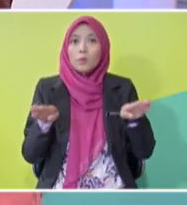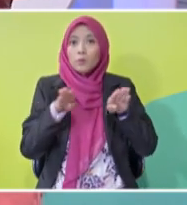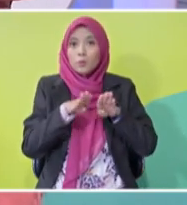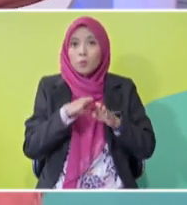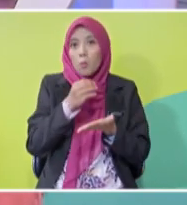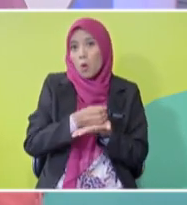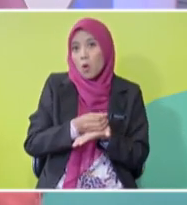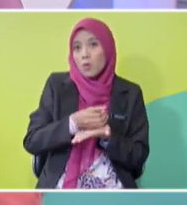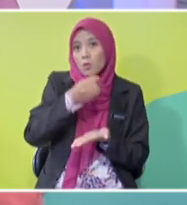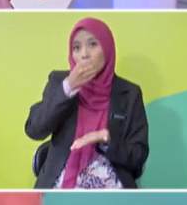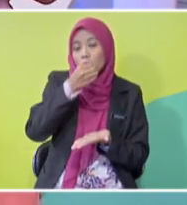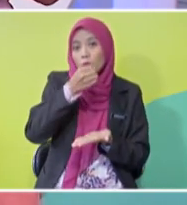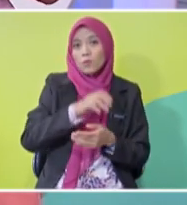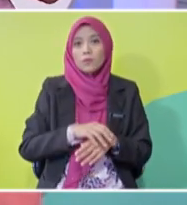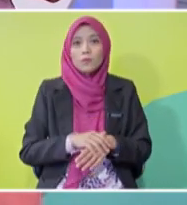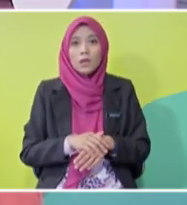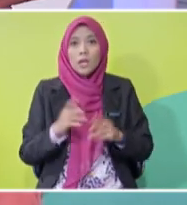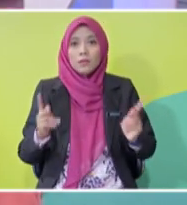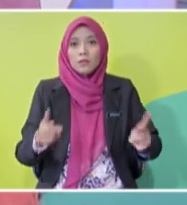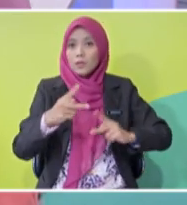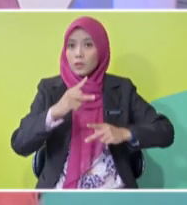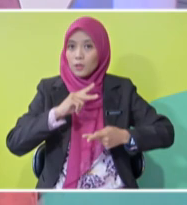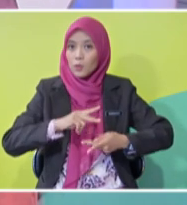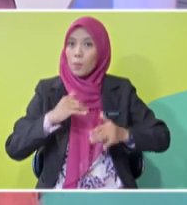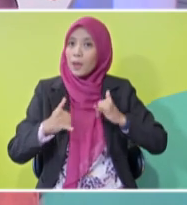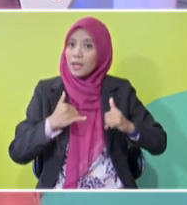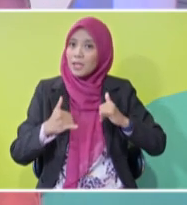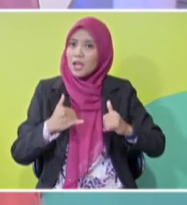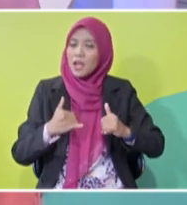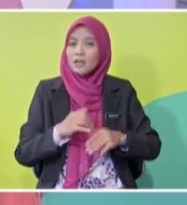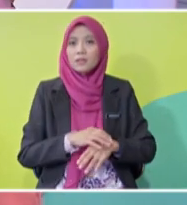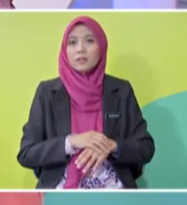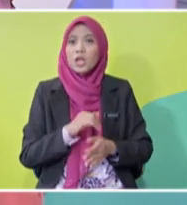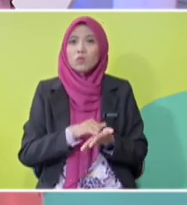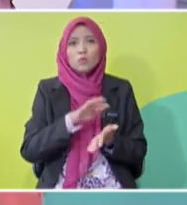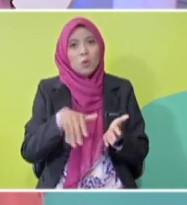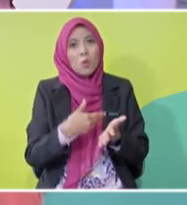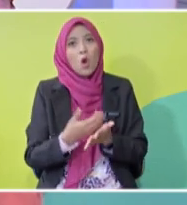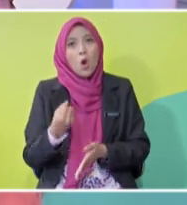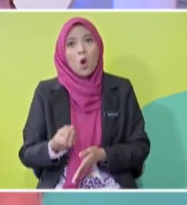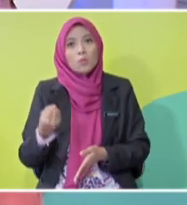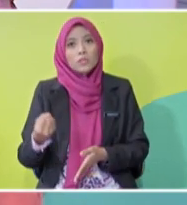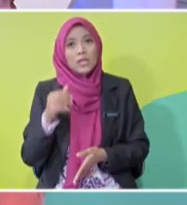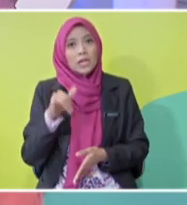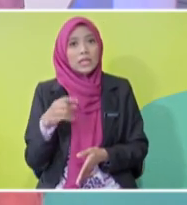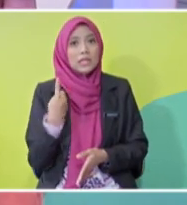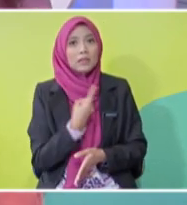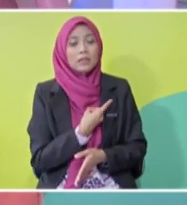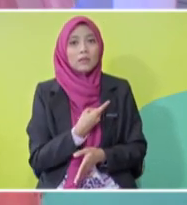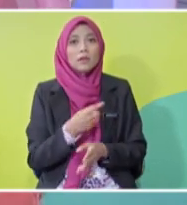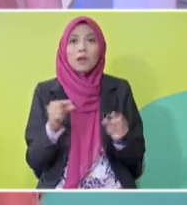apalagi ada Q mainan ah itu semua objek kita gabung guys ditambah